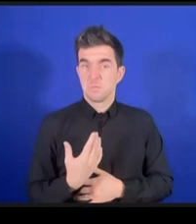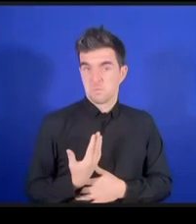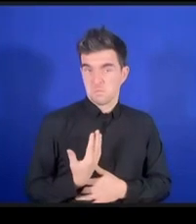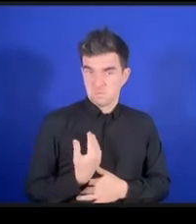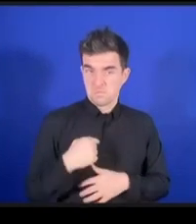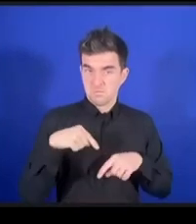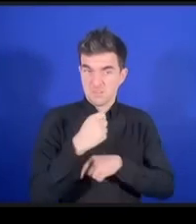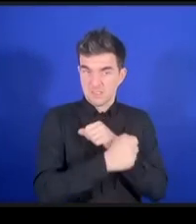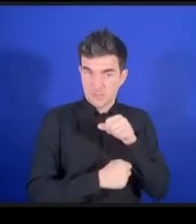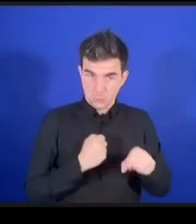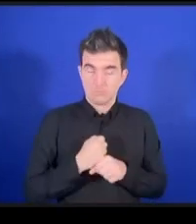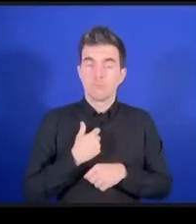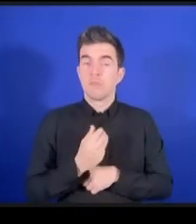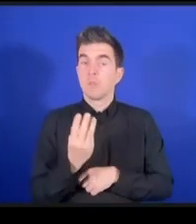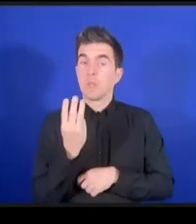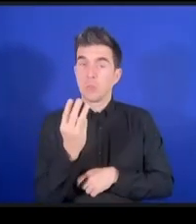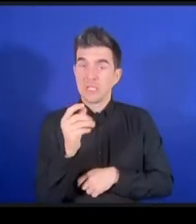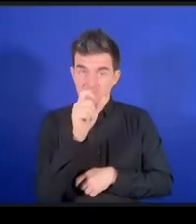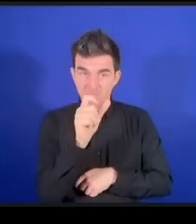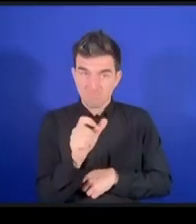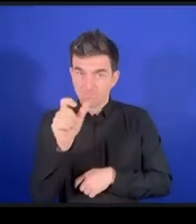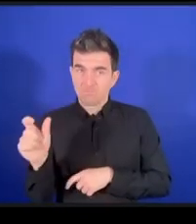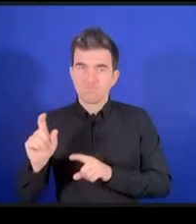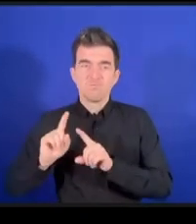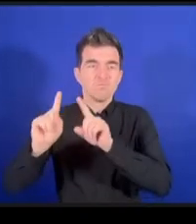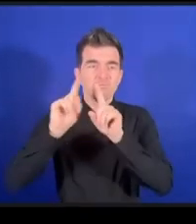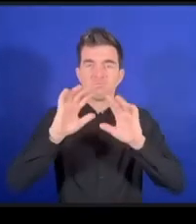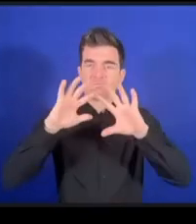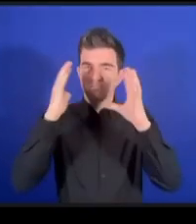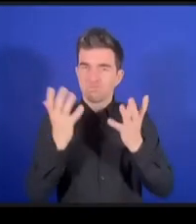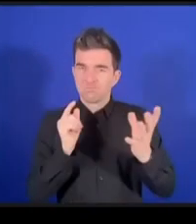АТР из Европы